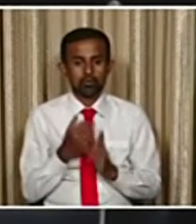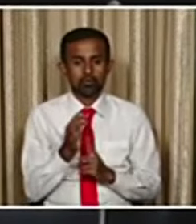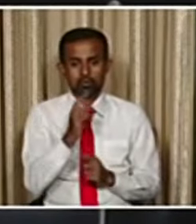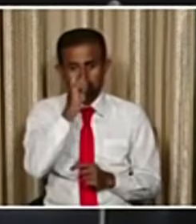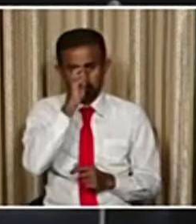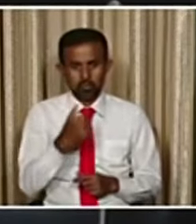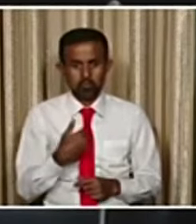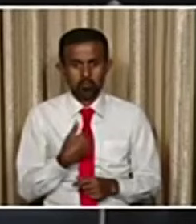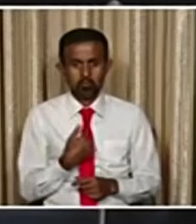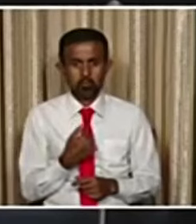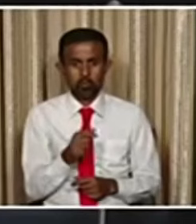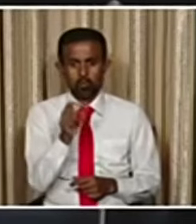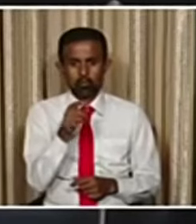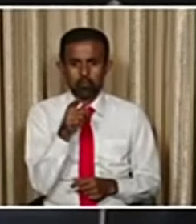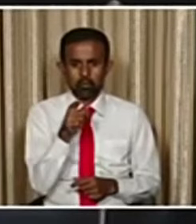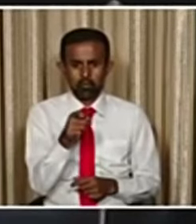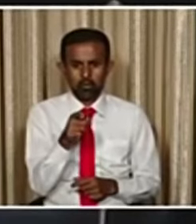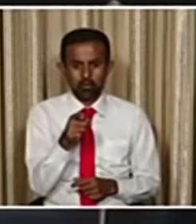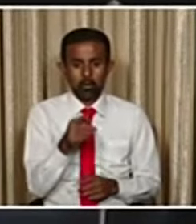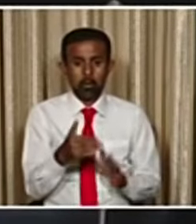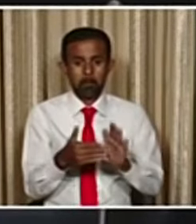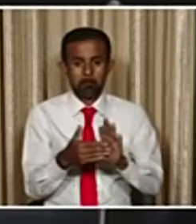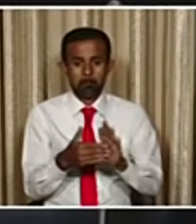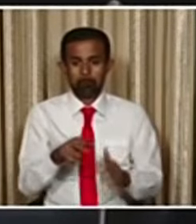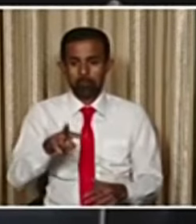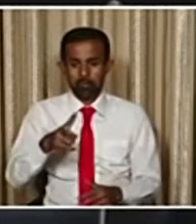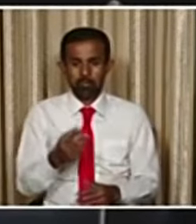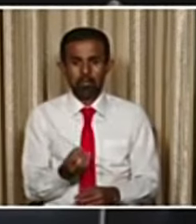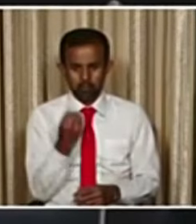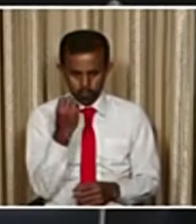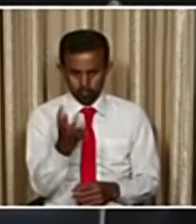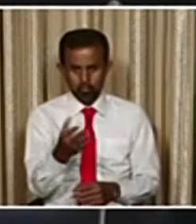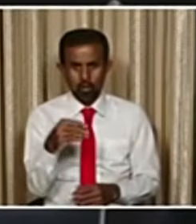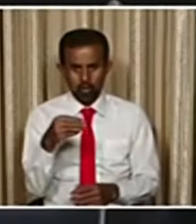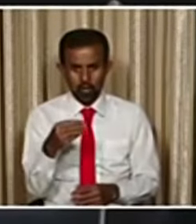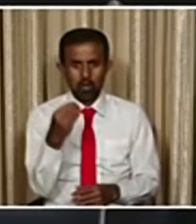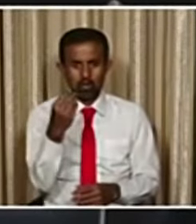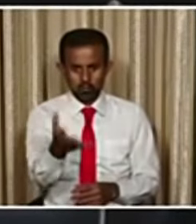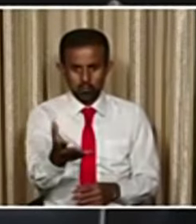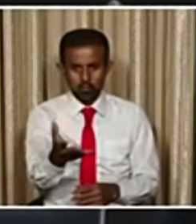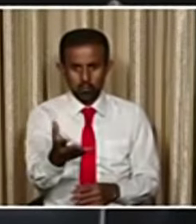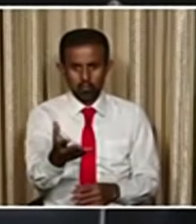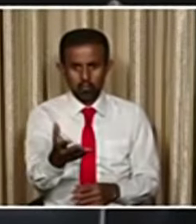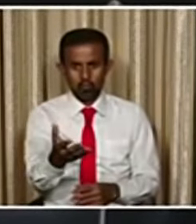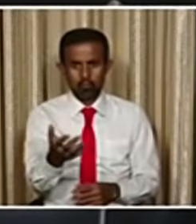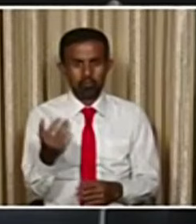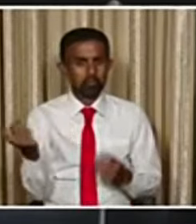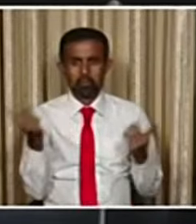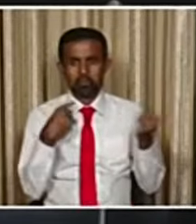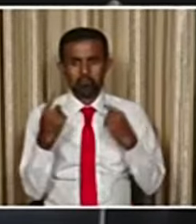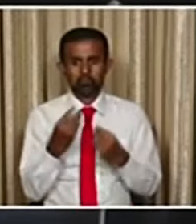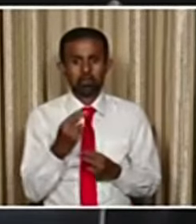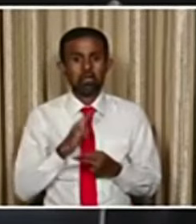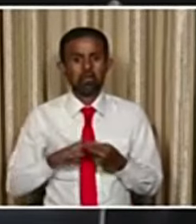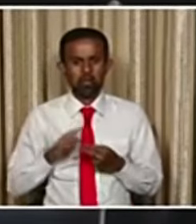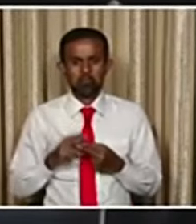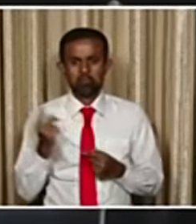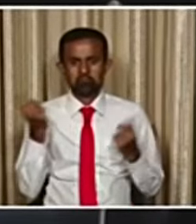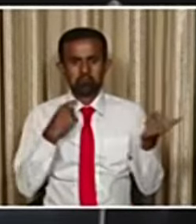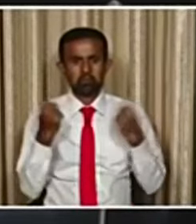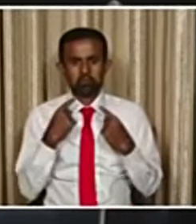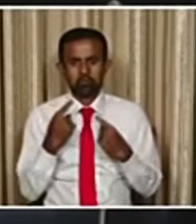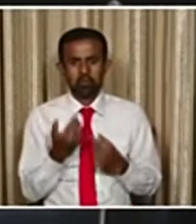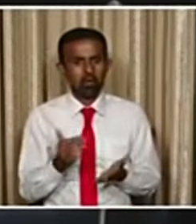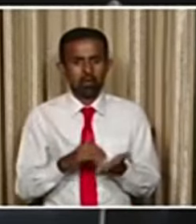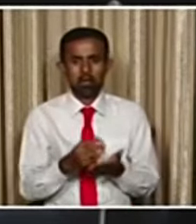$200 million $200 ಆಸ್ ಅ ಲೋನ್ ದೇರ್ ವಾಸ್ ಸೋ ಮೆನಿ ಪೀಪಲ್ ಹೂ ಟೋಲ್ ಮೀ ನಾಟ್ ಟು ಗಿವ್ ದಿಸ್ ಬಿಕಾಸ್ ವಿ ಕ್ಯಾನ್ ಅಫೋರ್ಡ್ ದಿಸ್ ಅಂಡ್